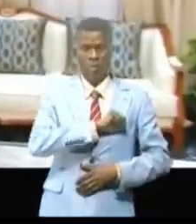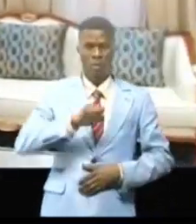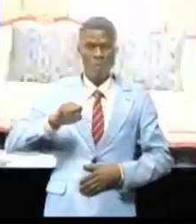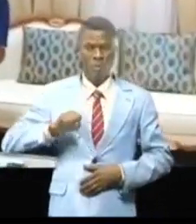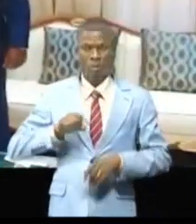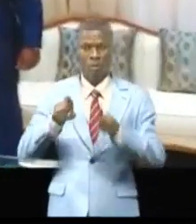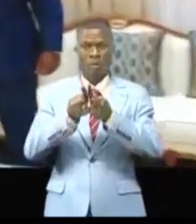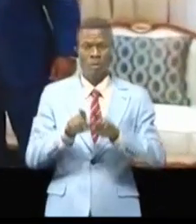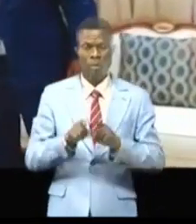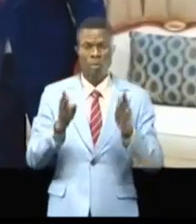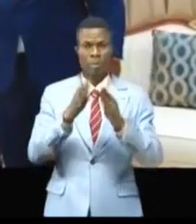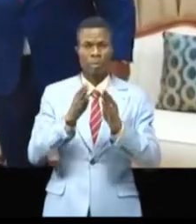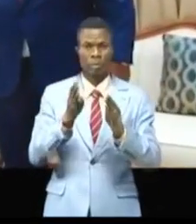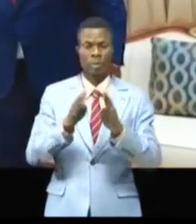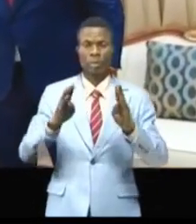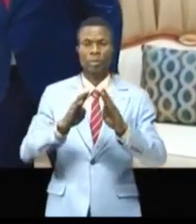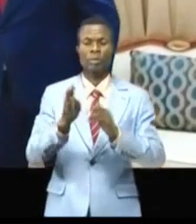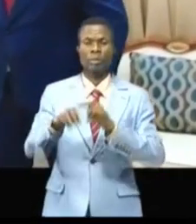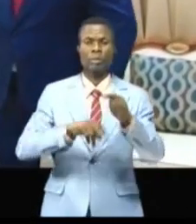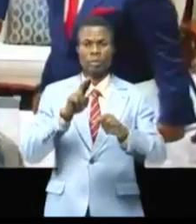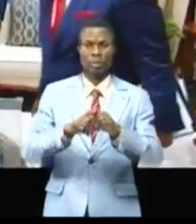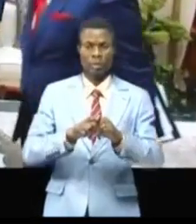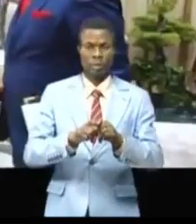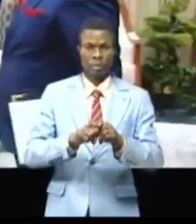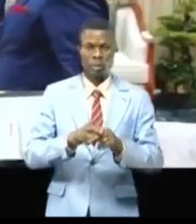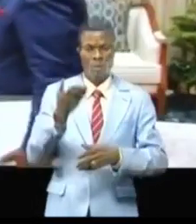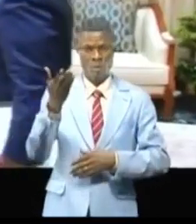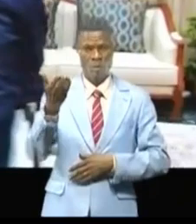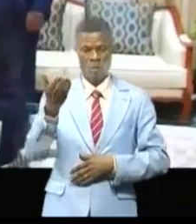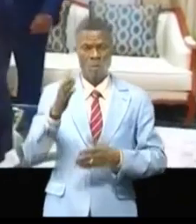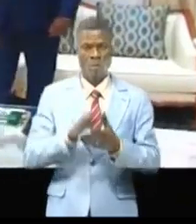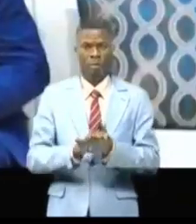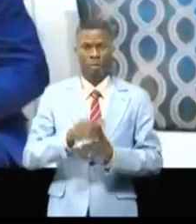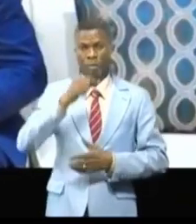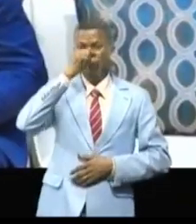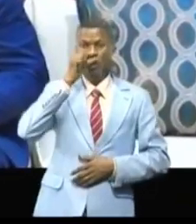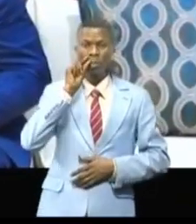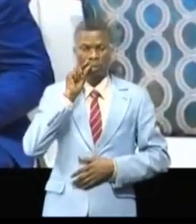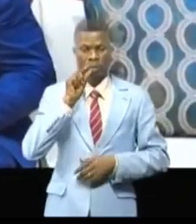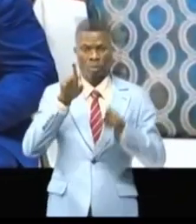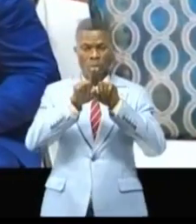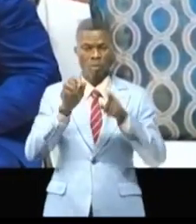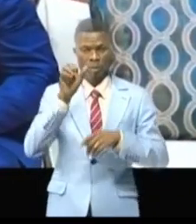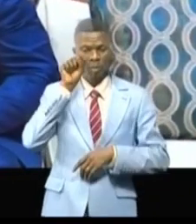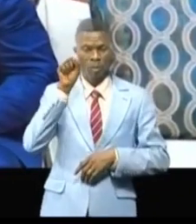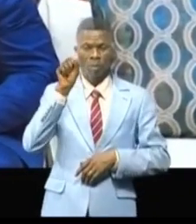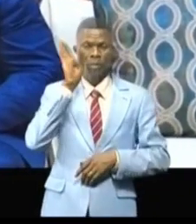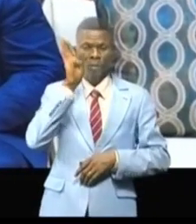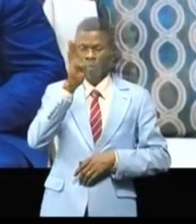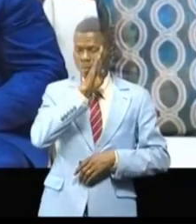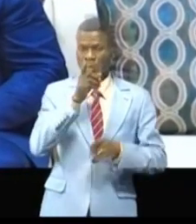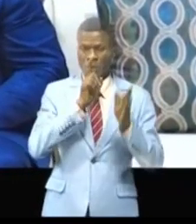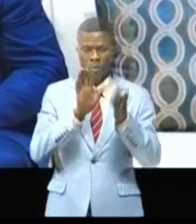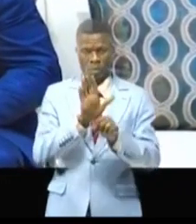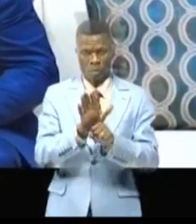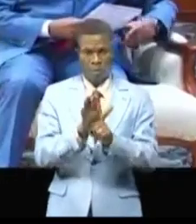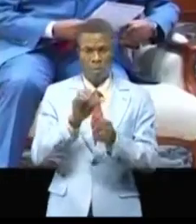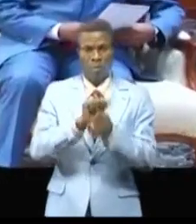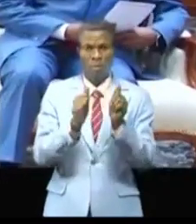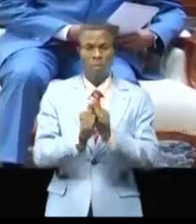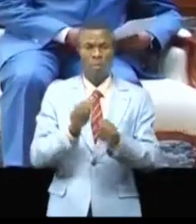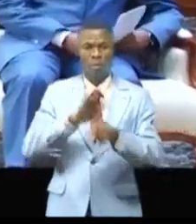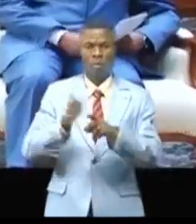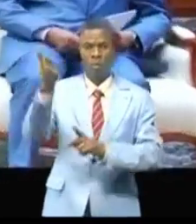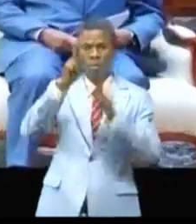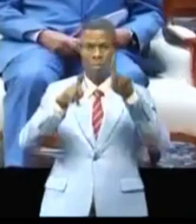nationale, Christophe Mboso, et du Sénat, Modeste Bahati, durant près d'une heure sur plusieurs sujets qui touchent la